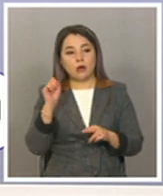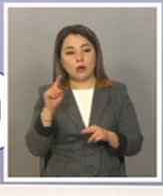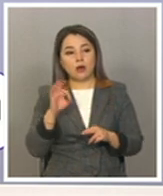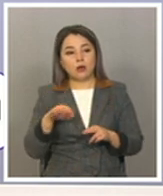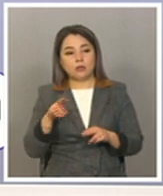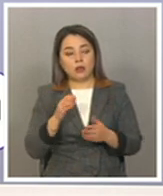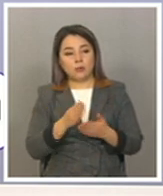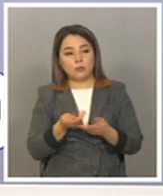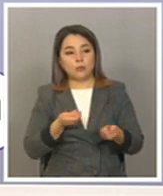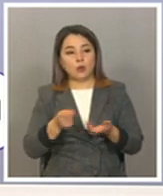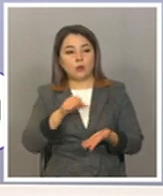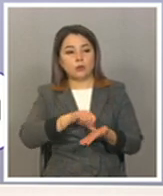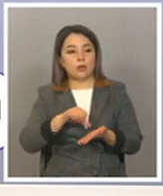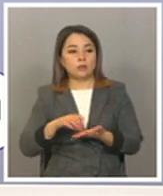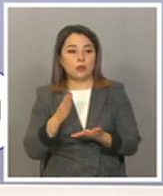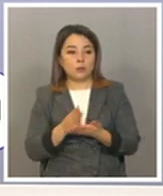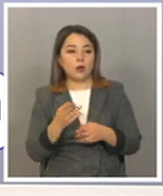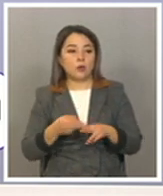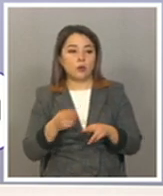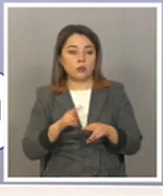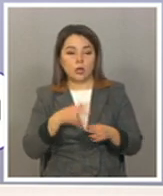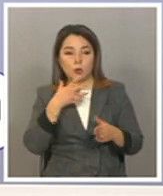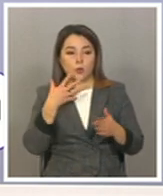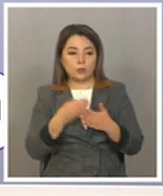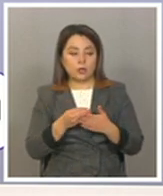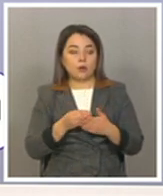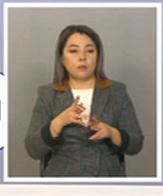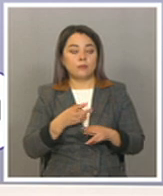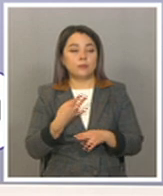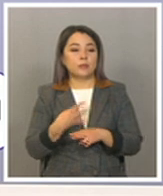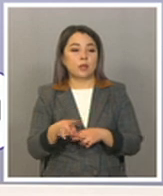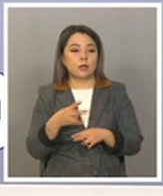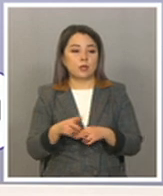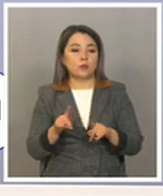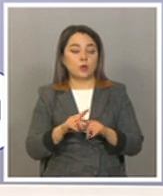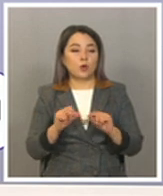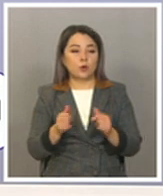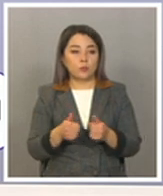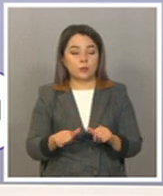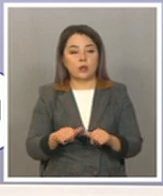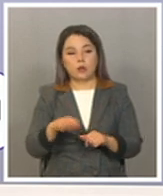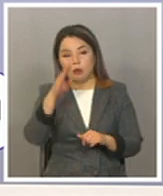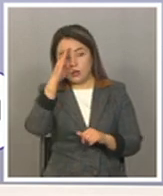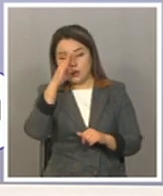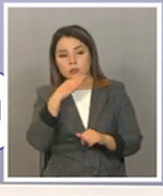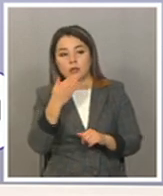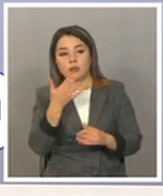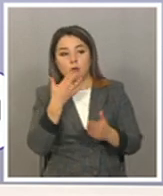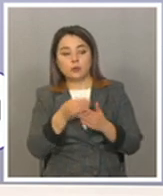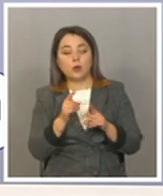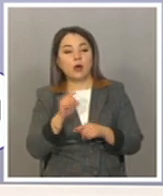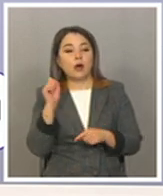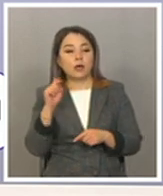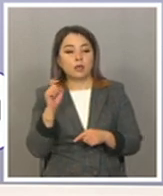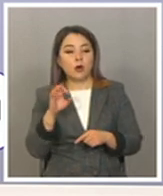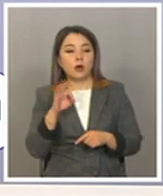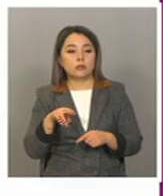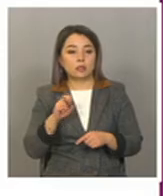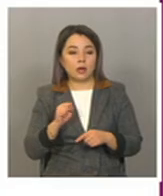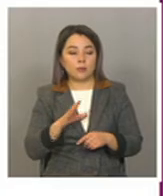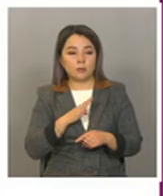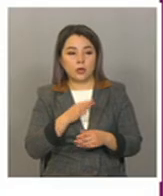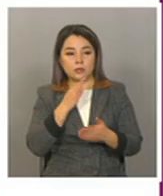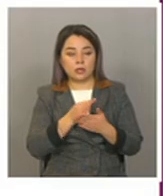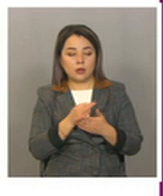болуы еді. Сондықтан да ол өзі қастандық ұйымдастырып, әкесін биліктен алып, сол Алтын Орданың тағына келді.